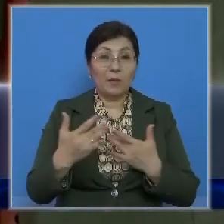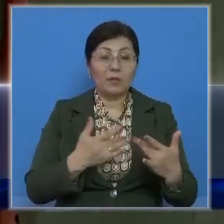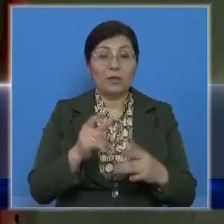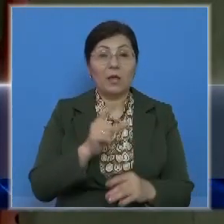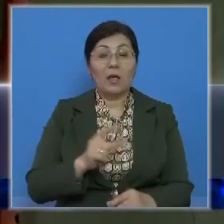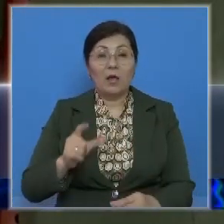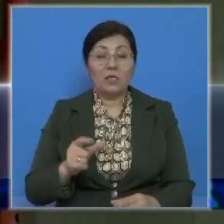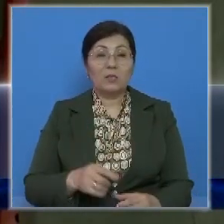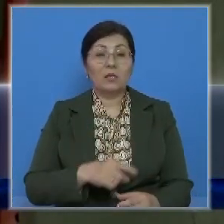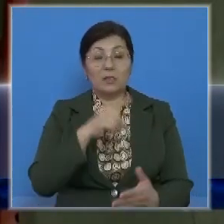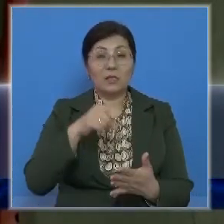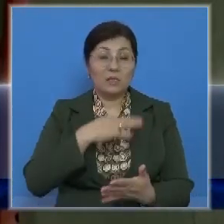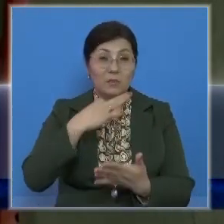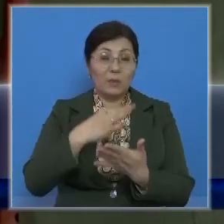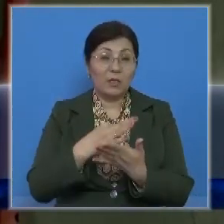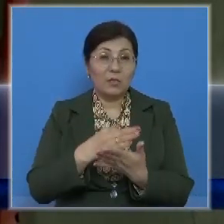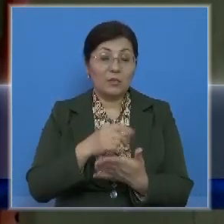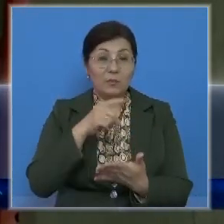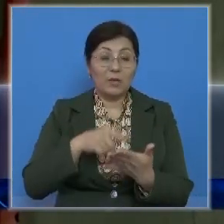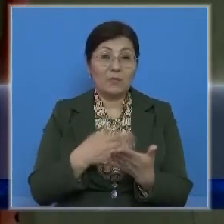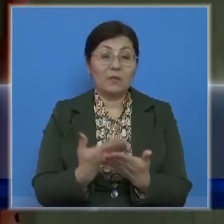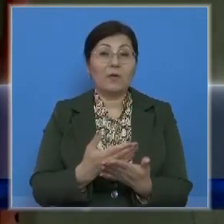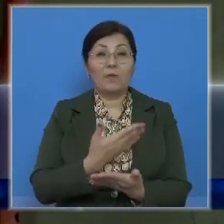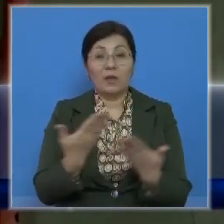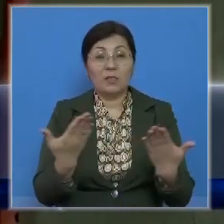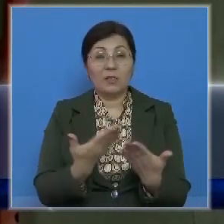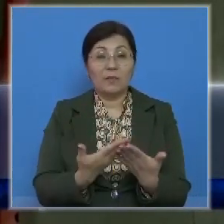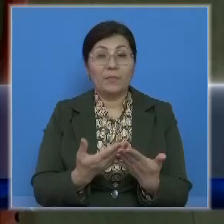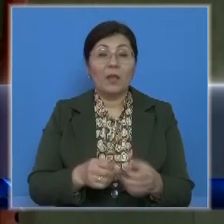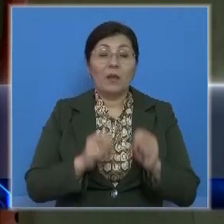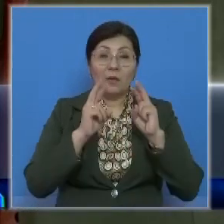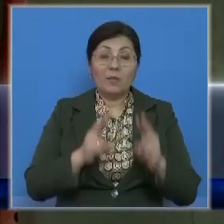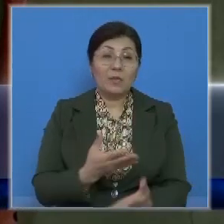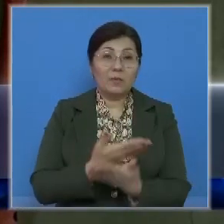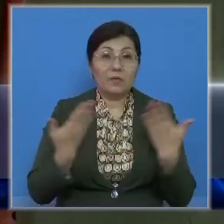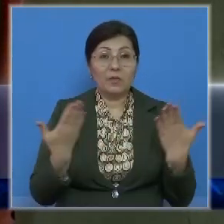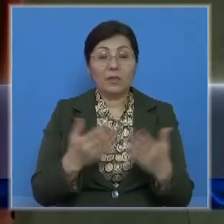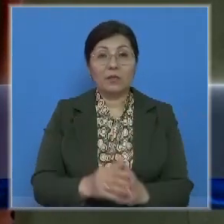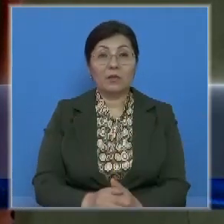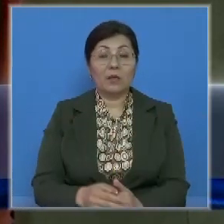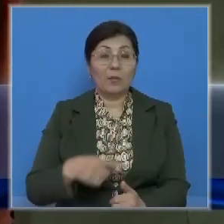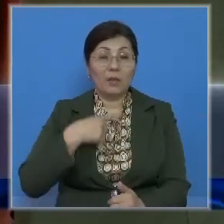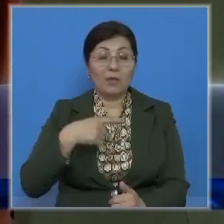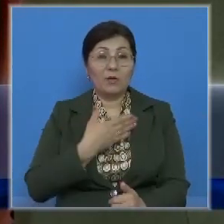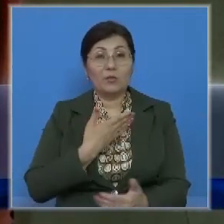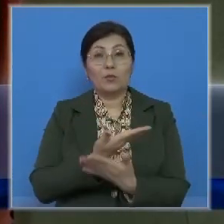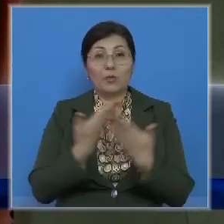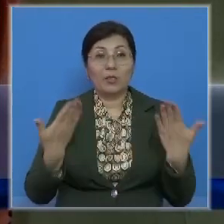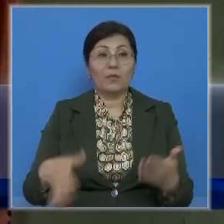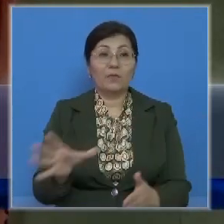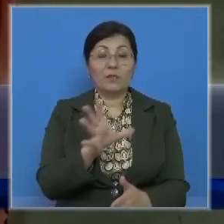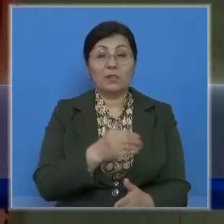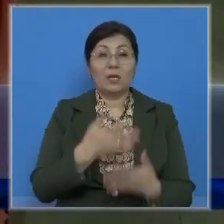нас, а ваши ребята не являются профессиональными актерами? Кто они по профессии? Актеры? Мы говорим, что нет, все